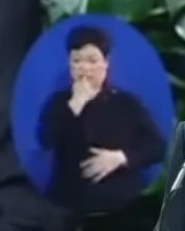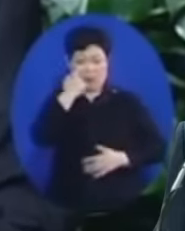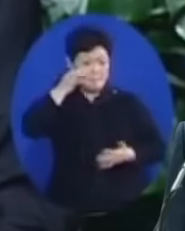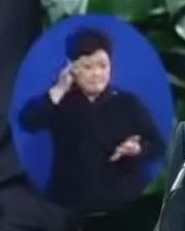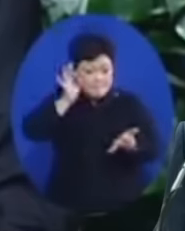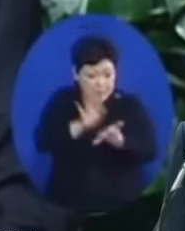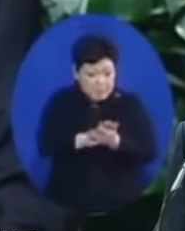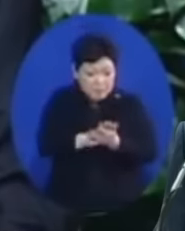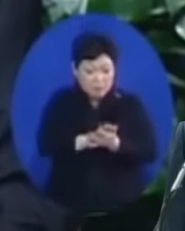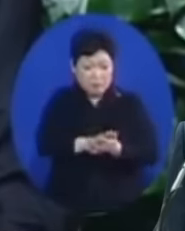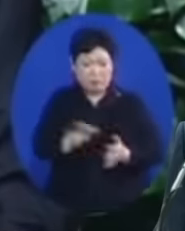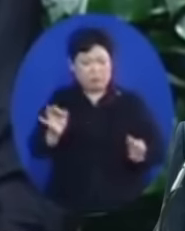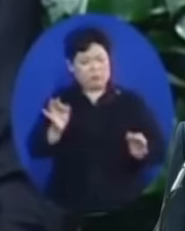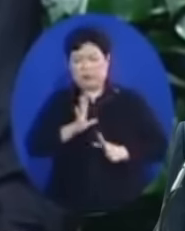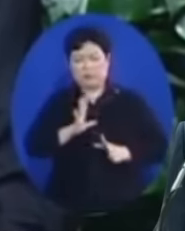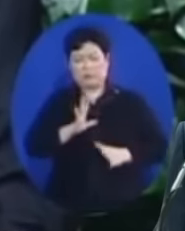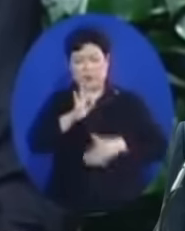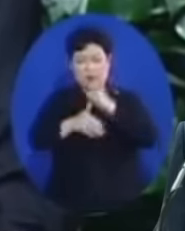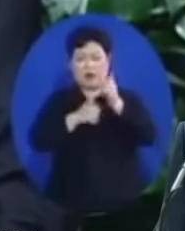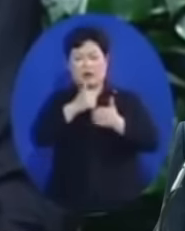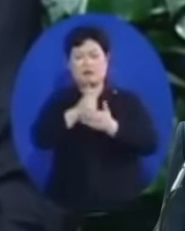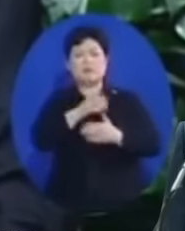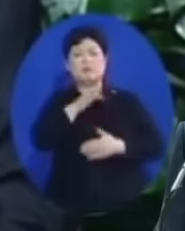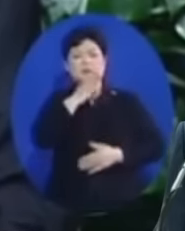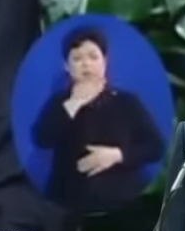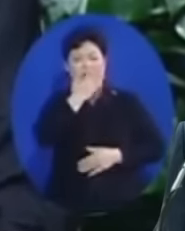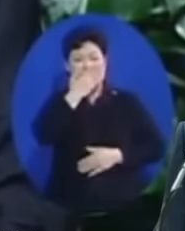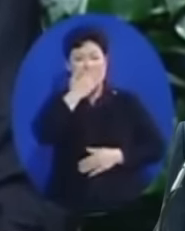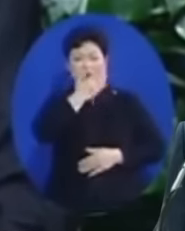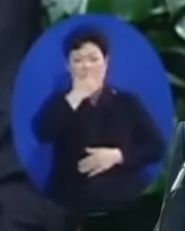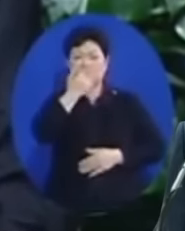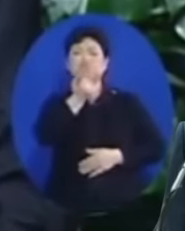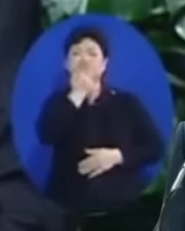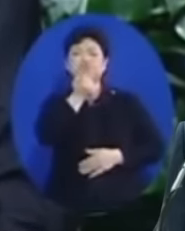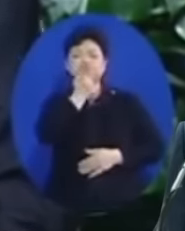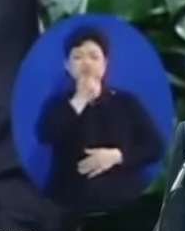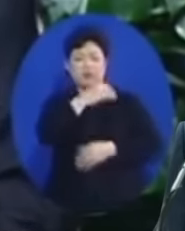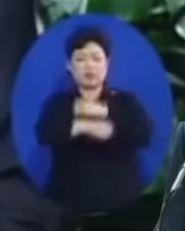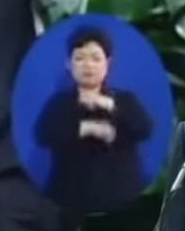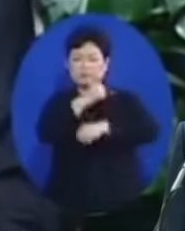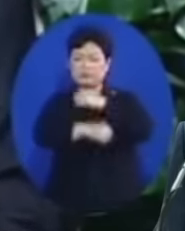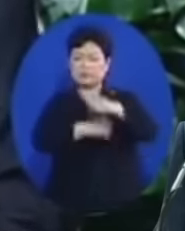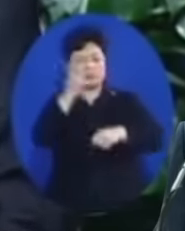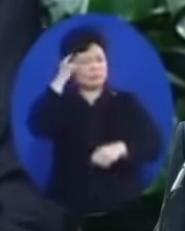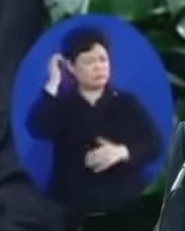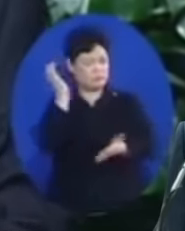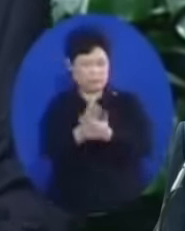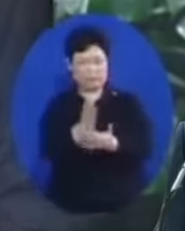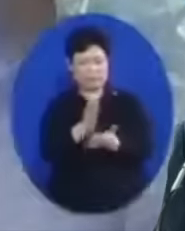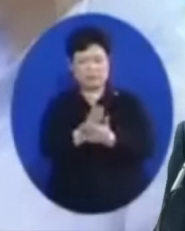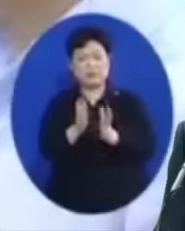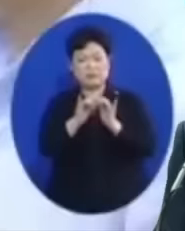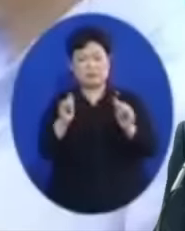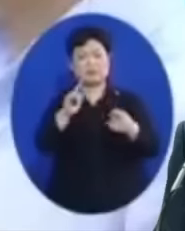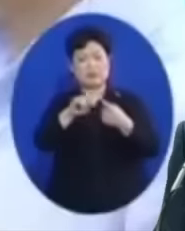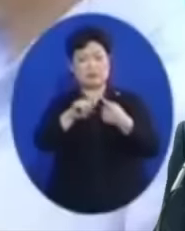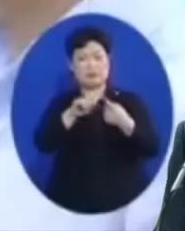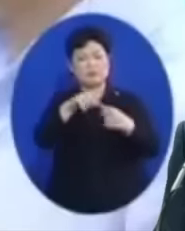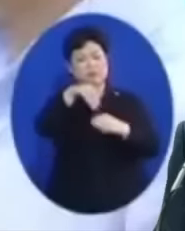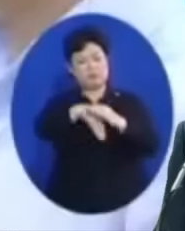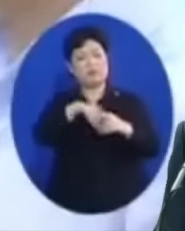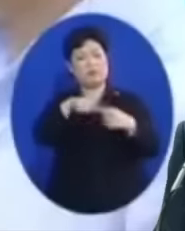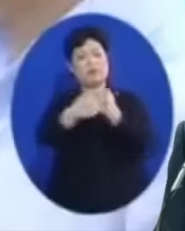깜짝 놀랐습니다. 하나님은 절대로 마늘의 여김을 받지 않는구나. 사람이 무엇으로 심든지 그대로 거두는구나.